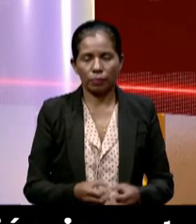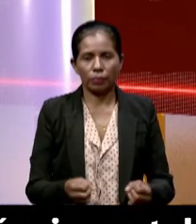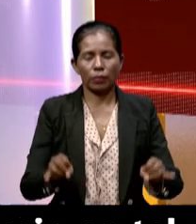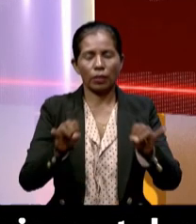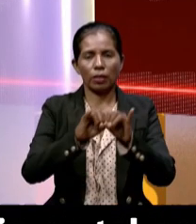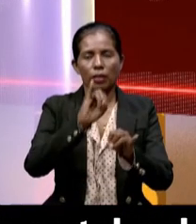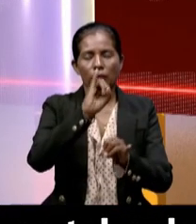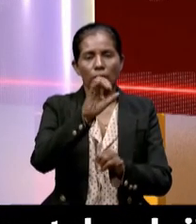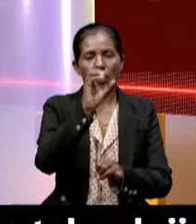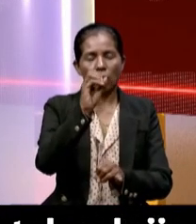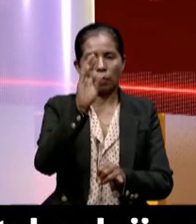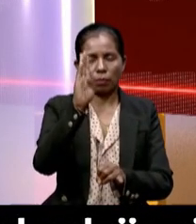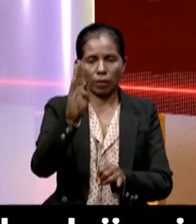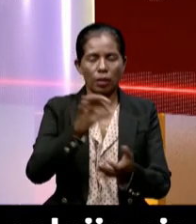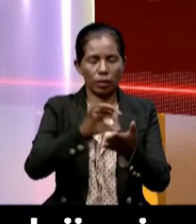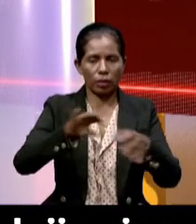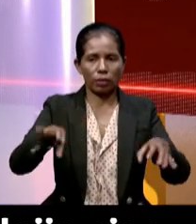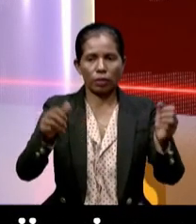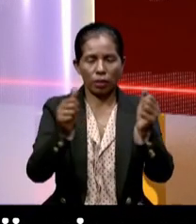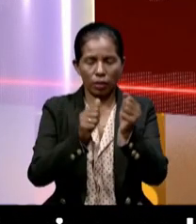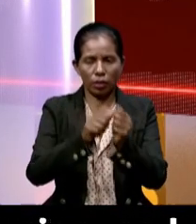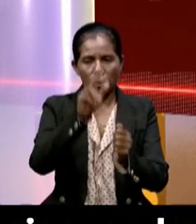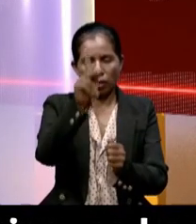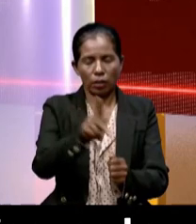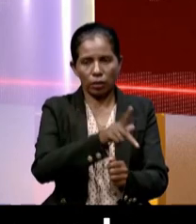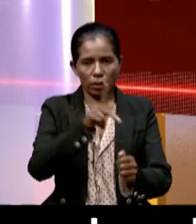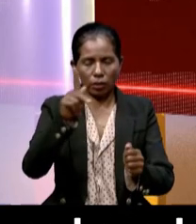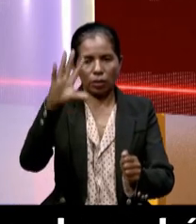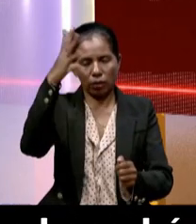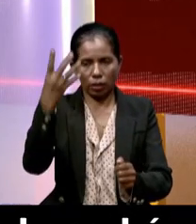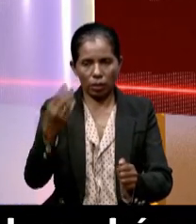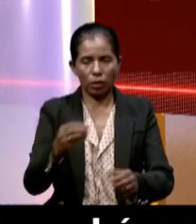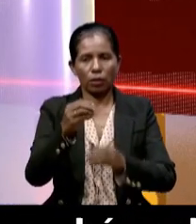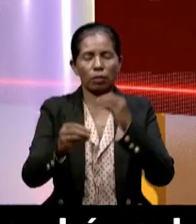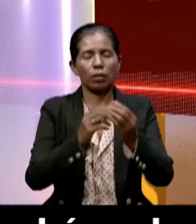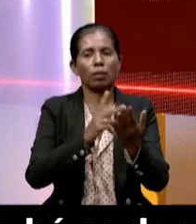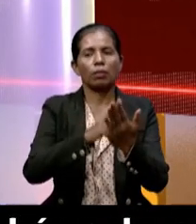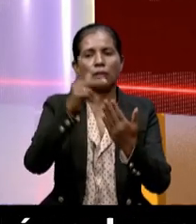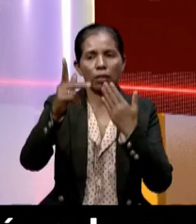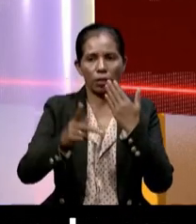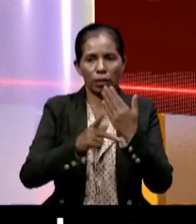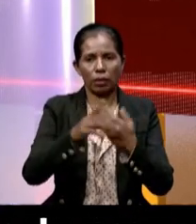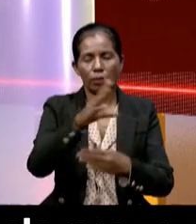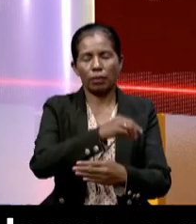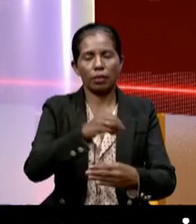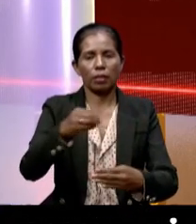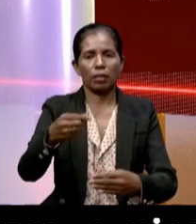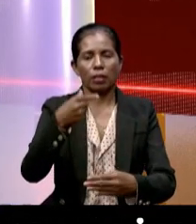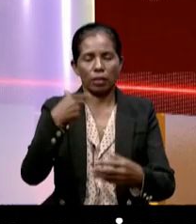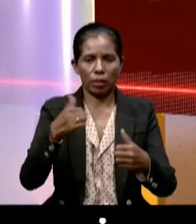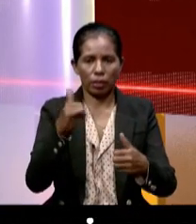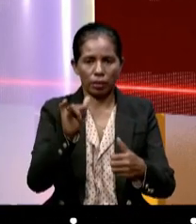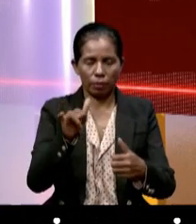Instituto Bisnis Asina Corduho Universitas Katolik at Masaya Jakarta konaba programa double degree.